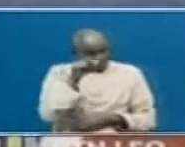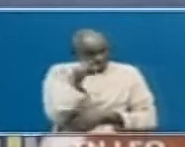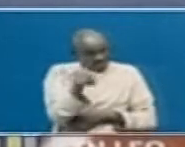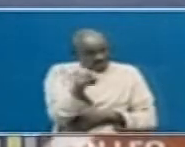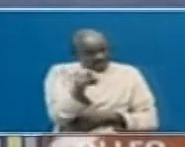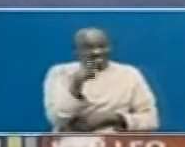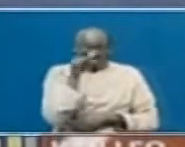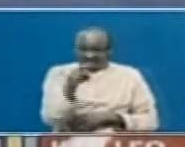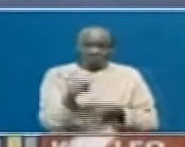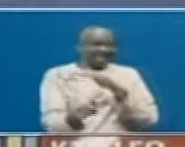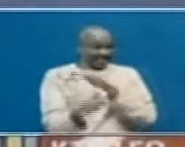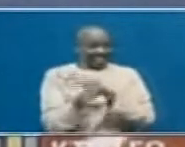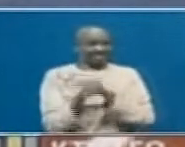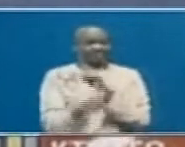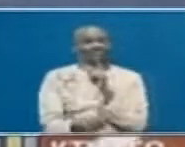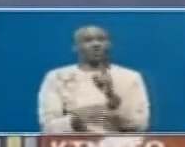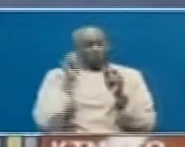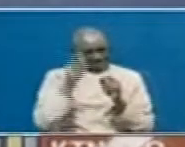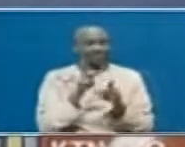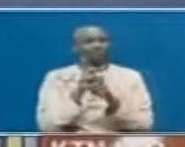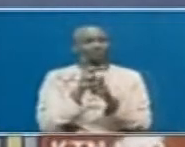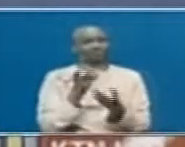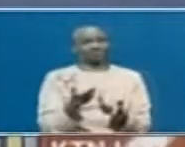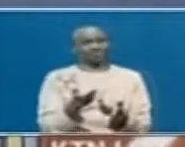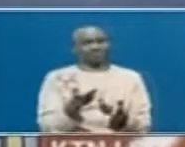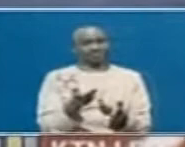ni jambo la ambalo mpaka ujue.